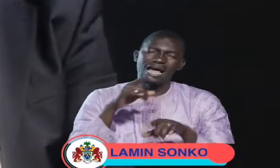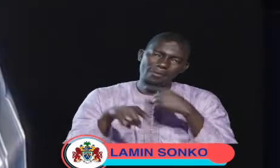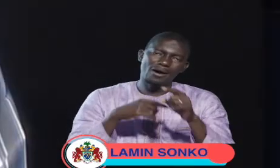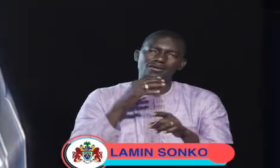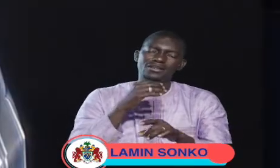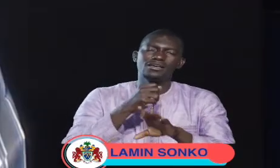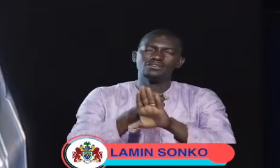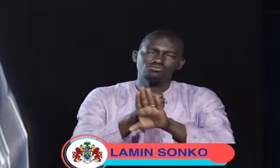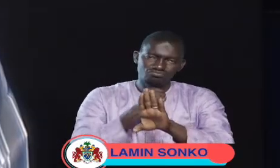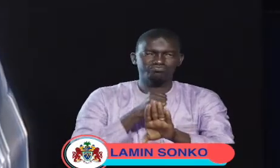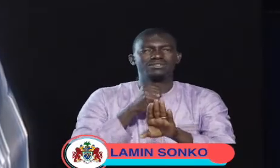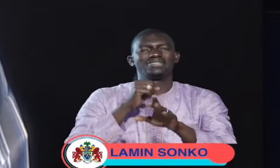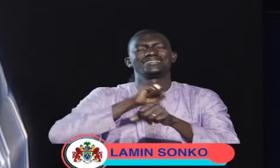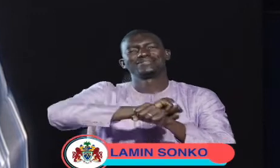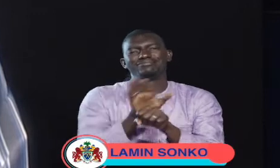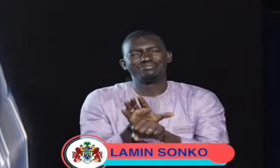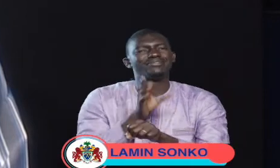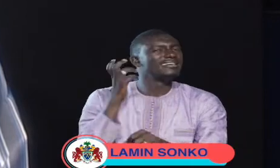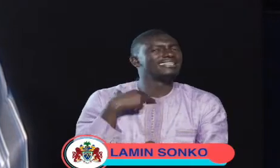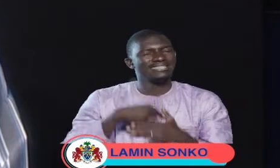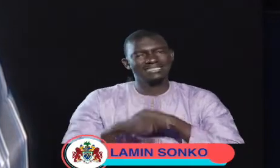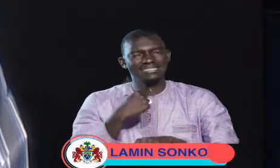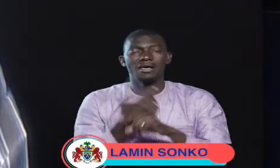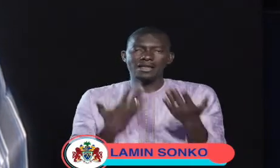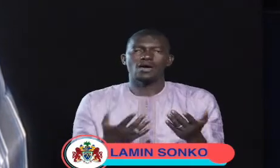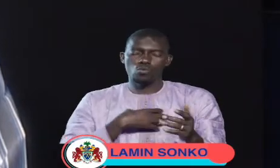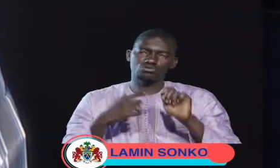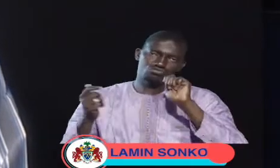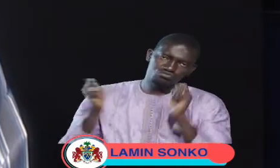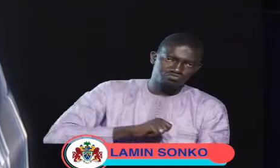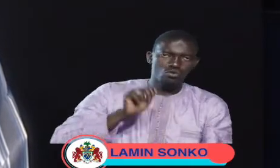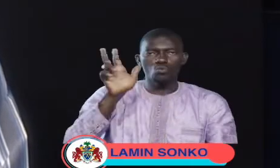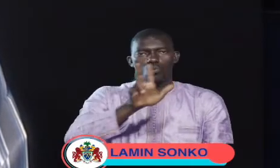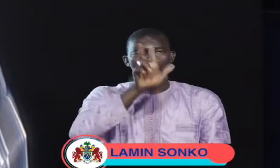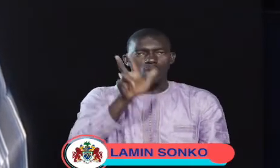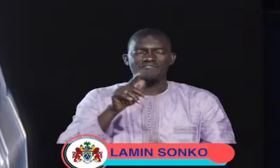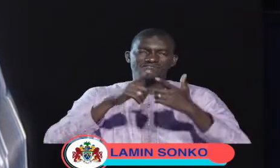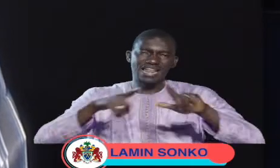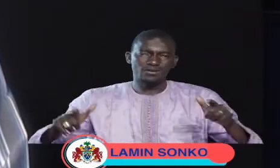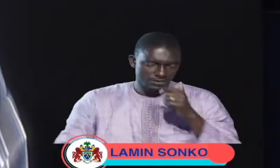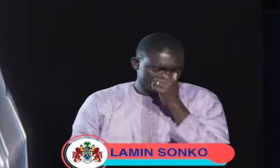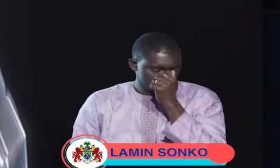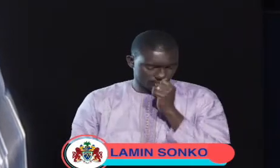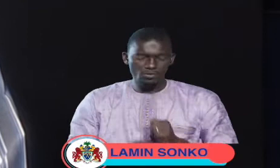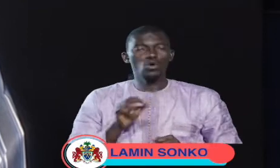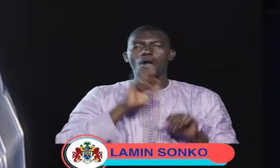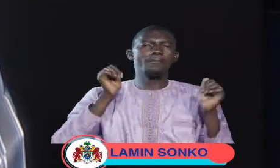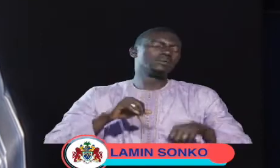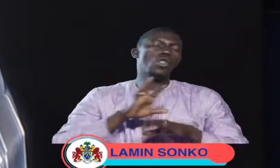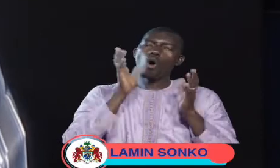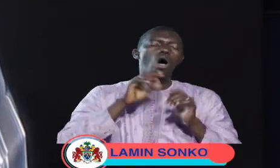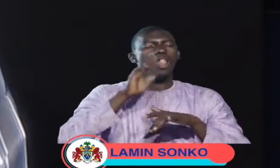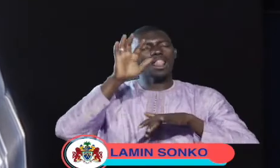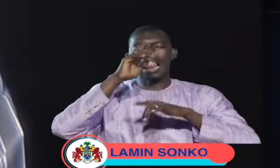ngo kuma ya ta je ba kele selan se saun suru akamoto pour mbari mon mi yalon ko ba wonde kamo be fo no la programme nyi mawo